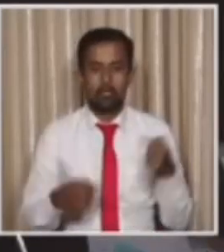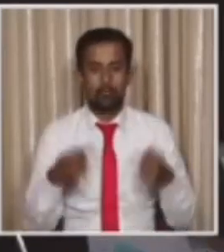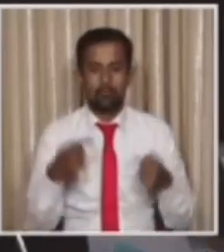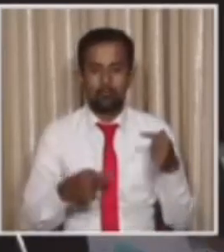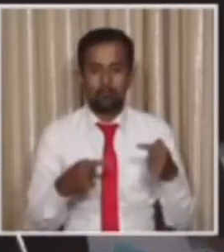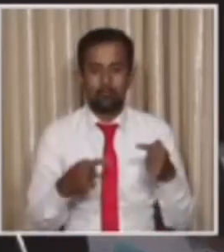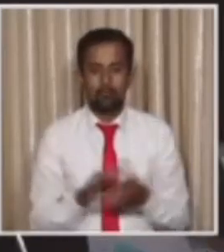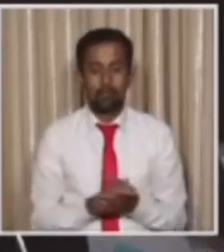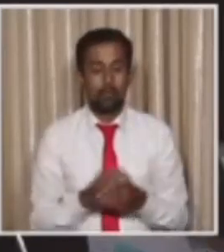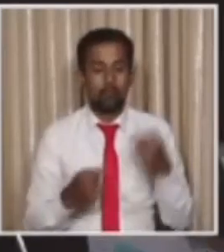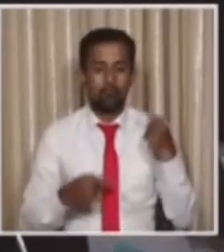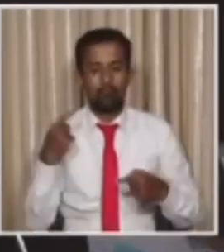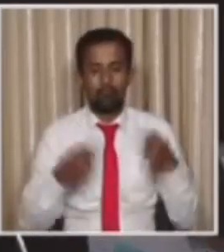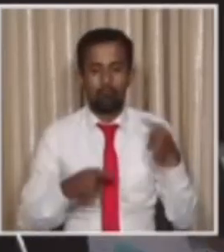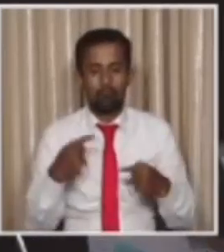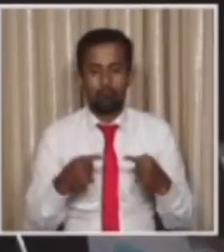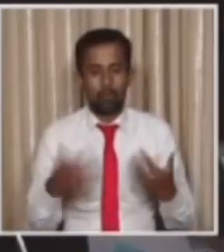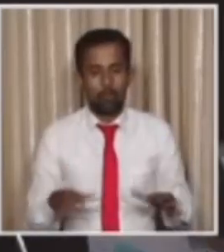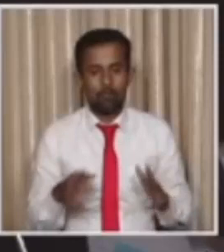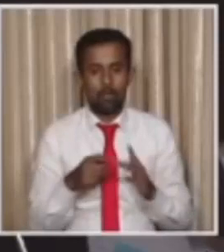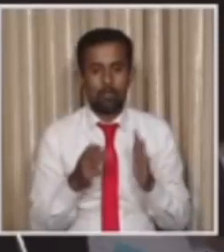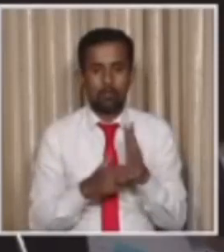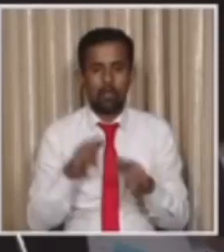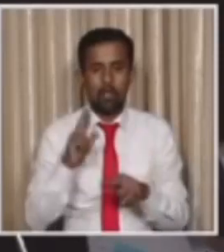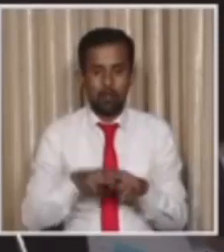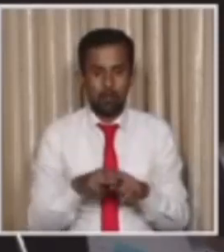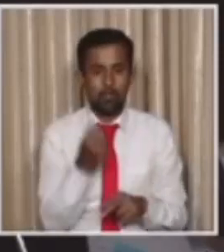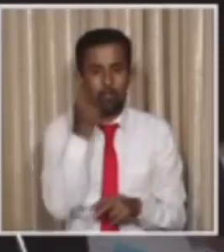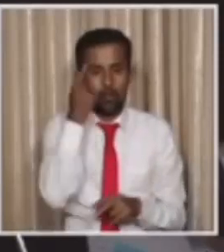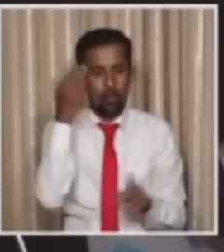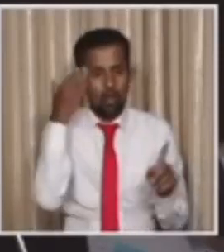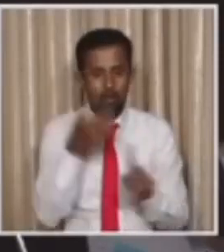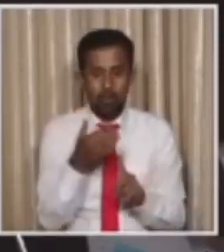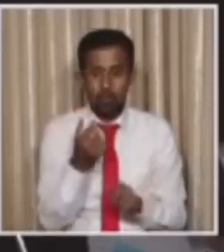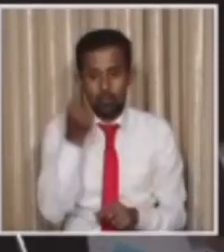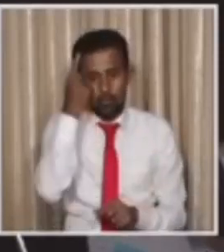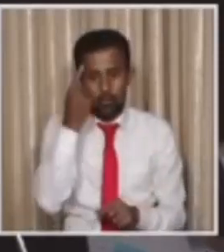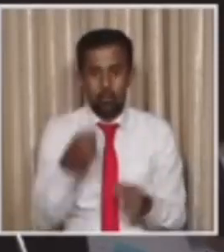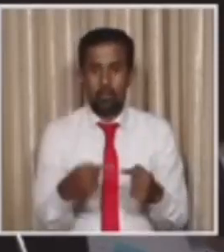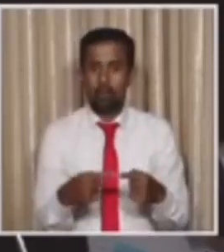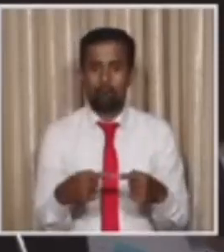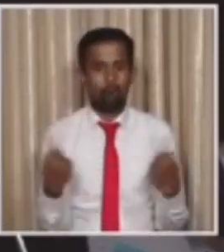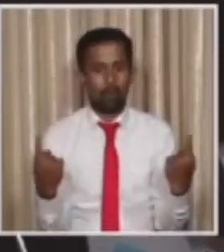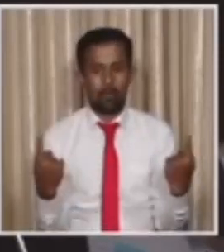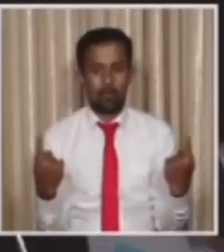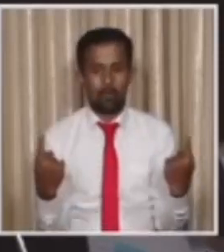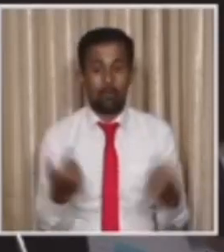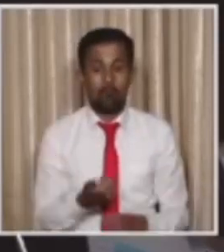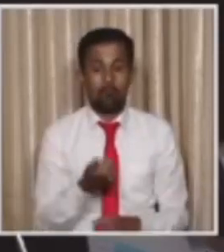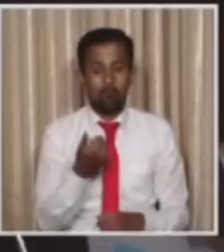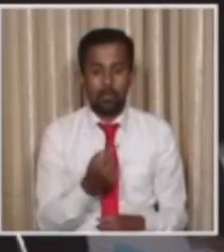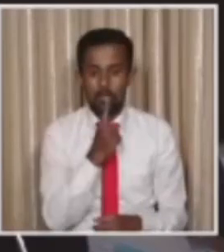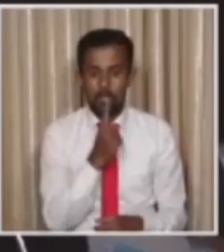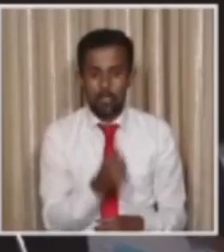up. මෙතන වාද විවාද කළා IMF යෝජනාවලිය ගැන. ඒ යෝජනාවලියටත් මේක පටහැනි. ඉතාලම වැදගත් විදිහට කියනවා